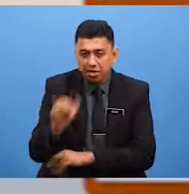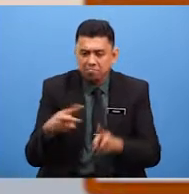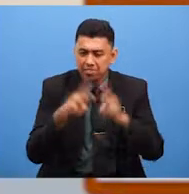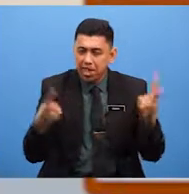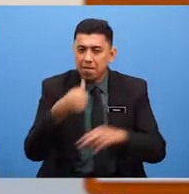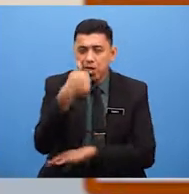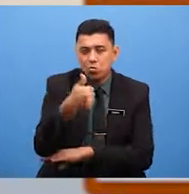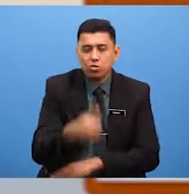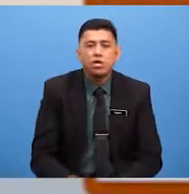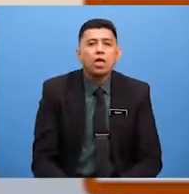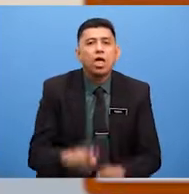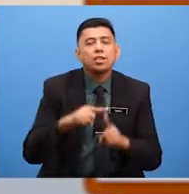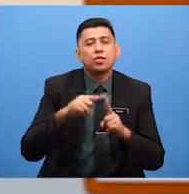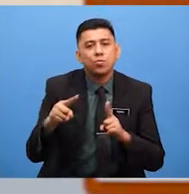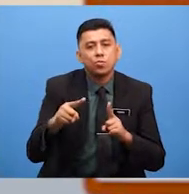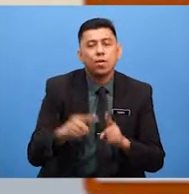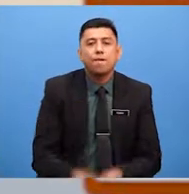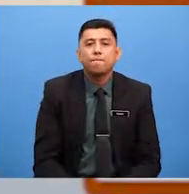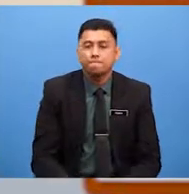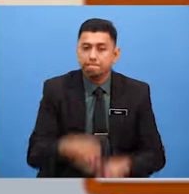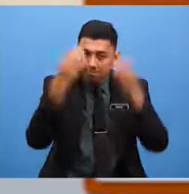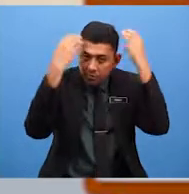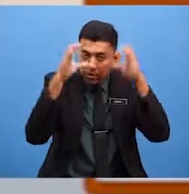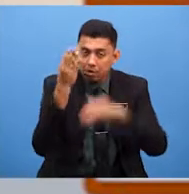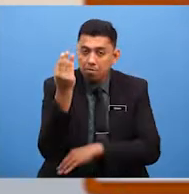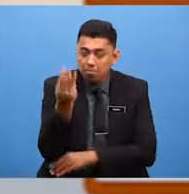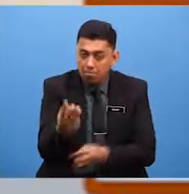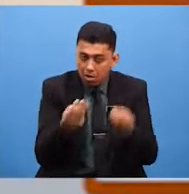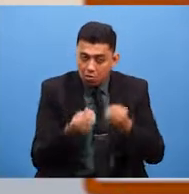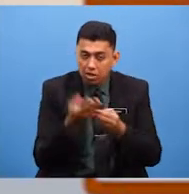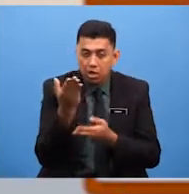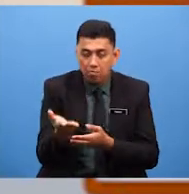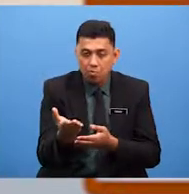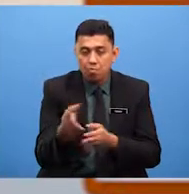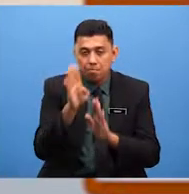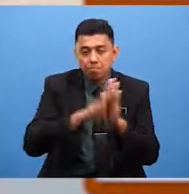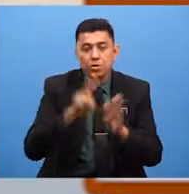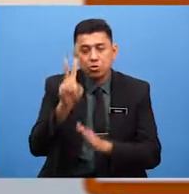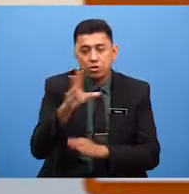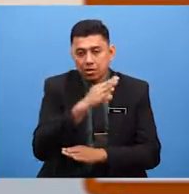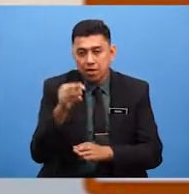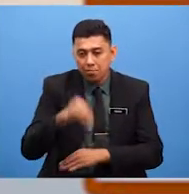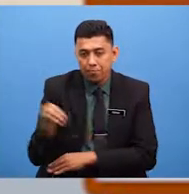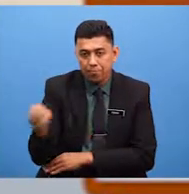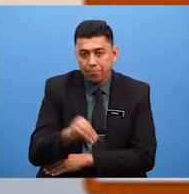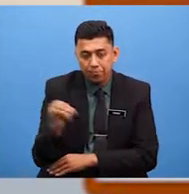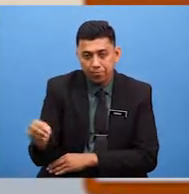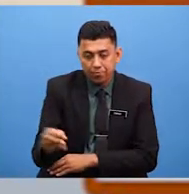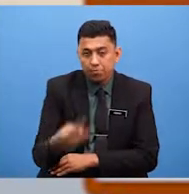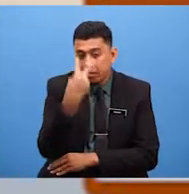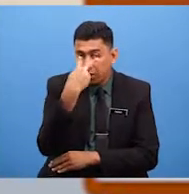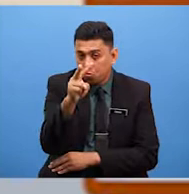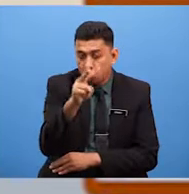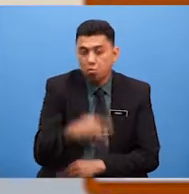Alex. Tapi, cikgu hendak kamu berdua dan juga murid-murid yang tonton dari